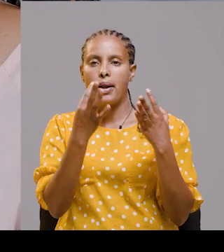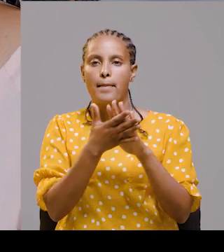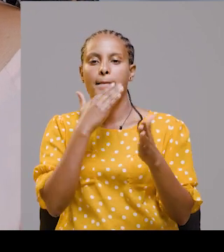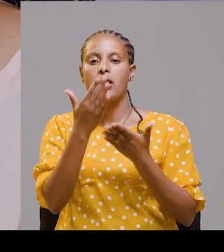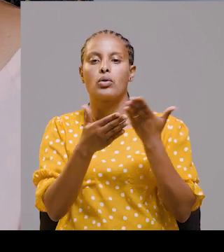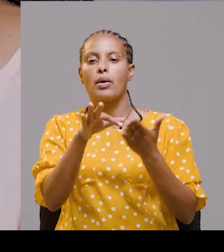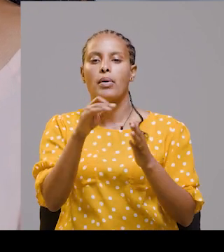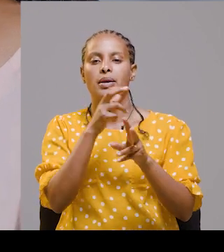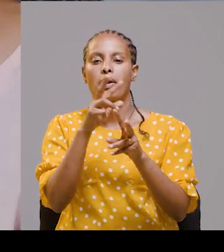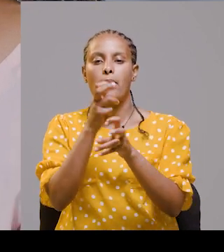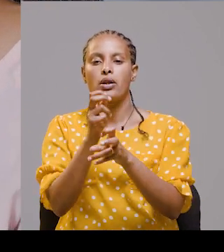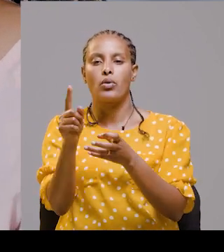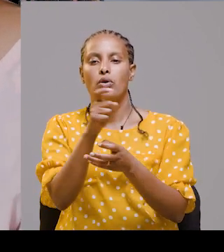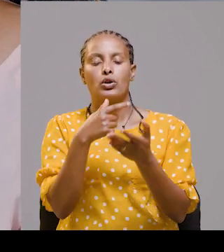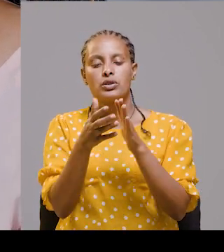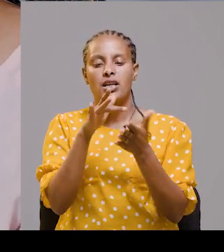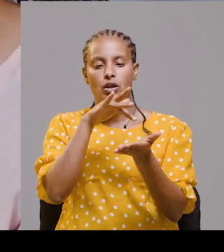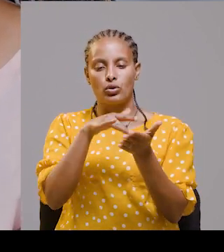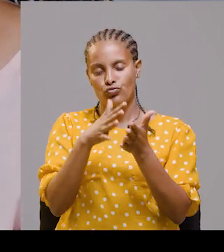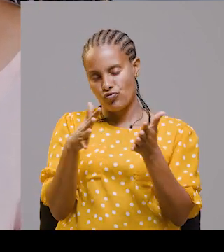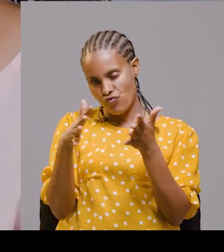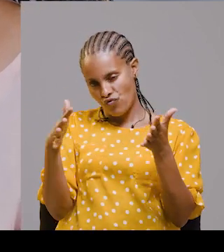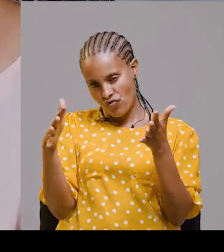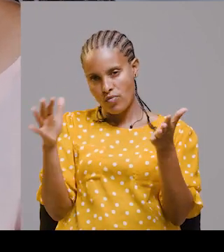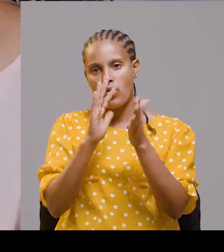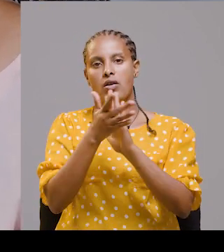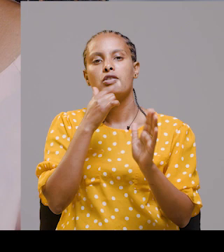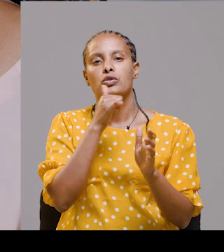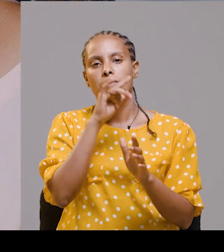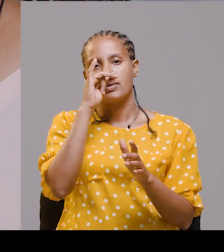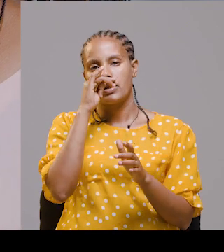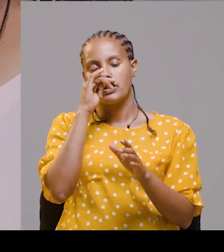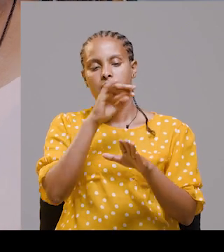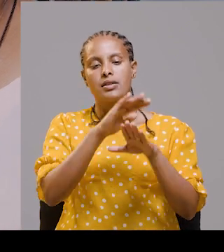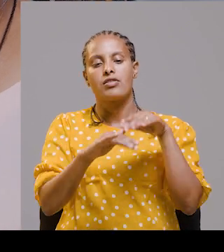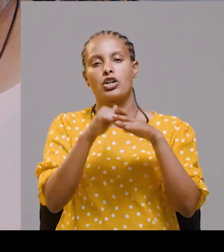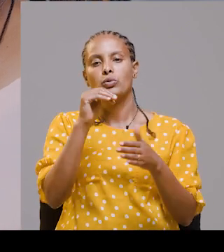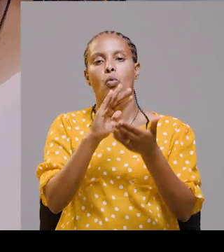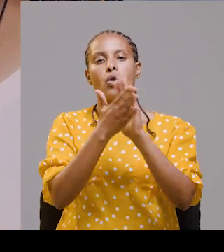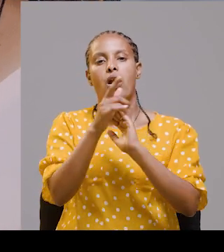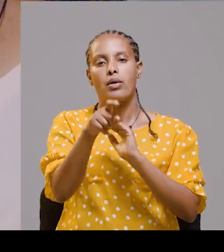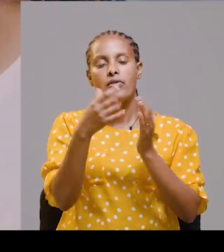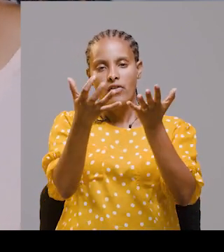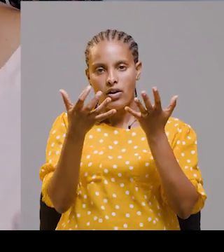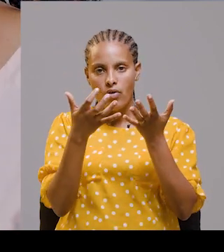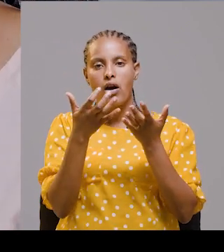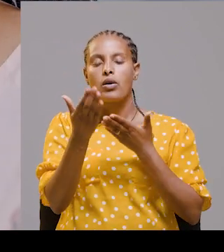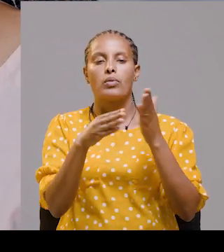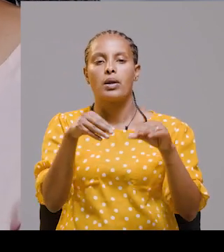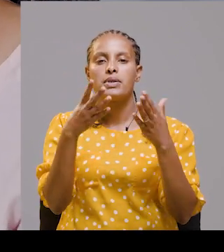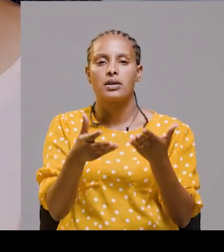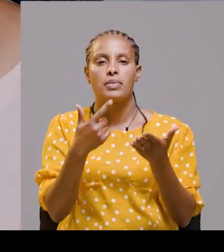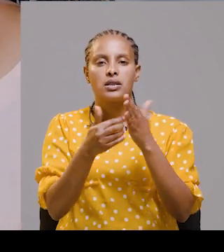ለማግኘት በጣም ከባድ ይሆናልና እነሱ ሴንተሮች ሞር ለሴቶችም ለህፃናትም ተደራሽ ቢሆኑ የሚፈልገውን አገልግሎት መስጠት